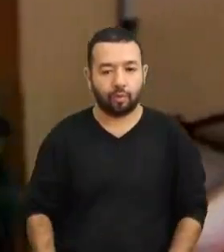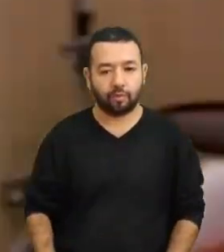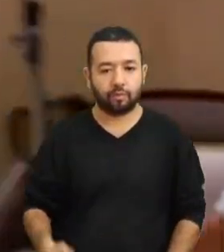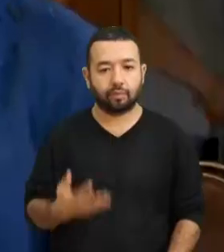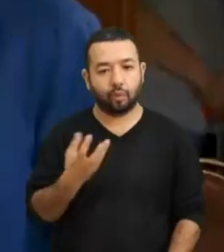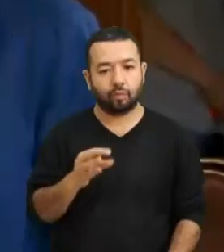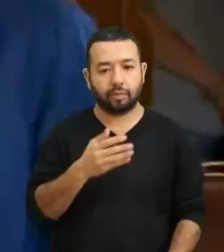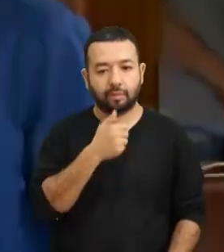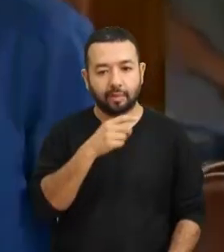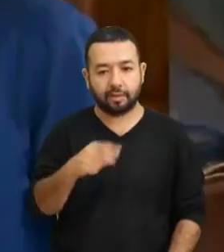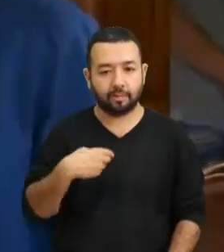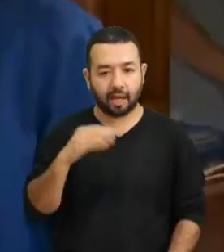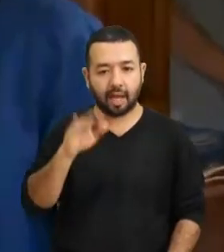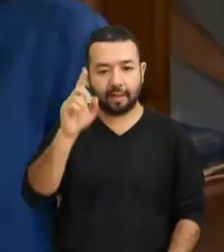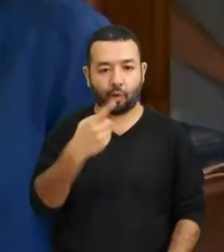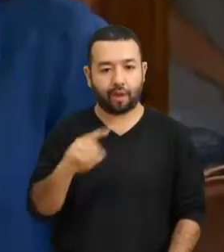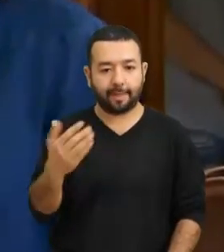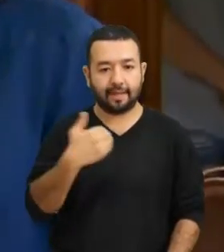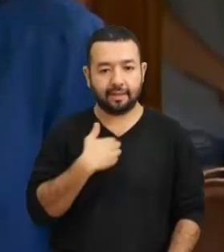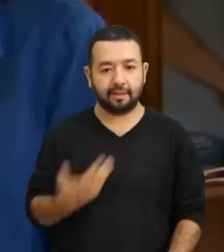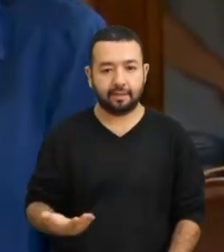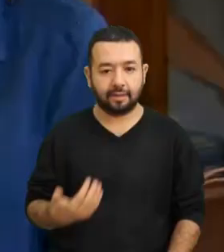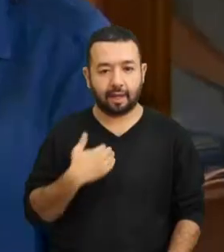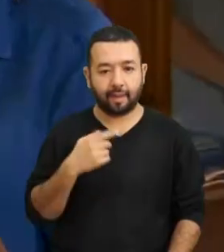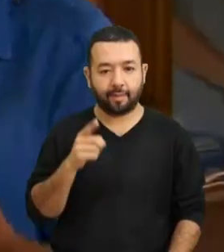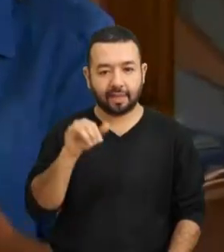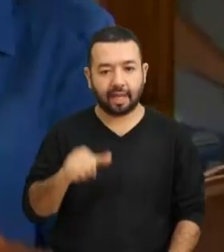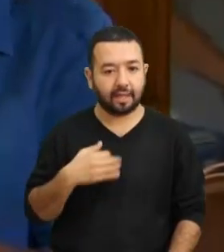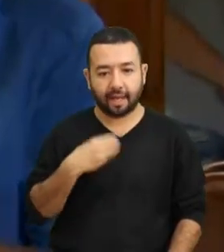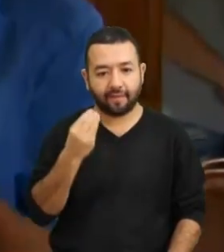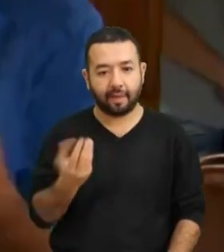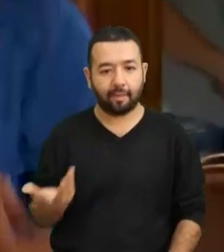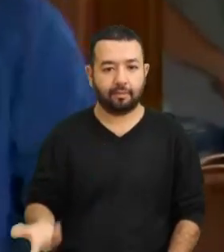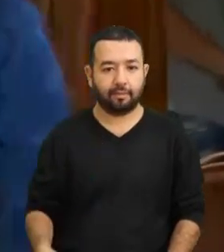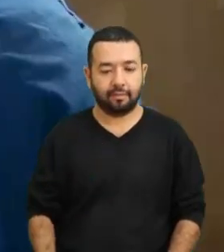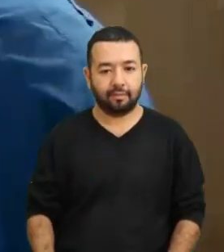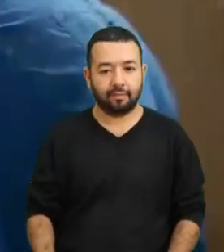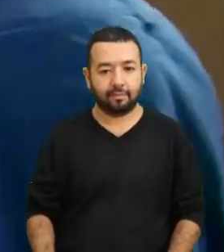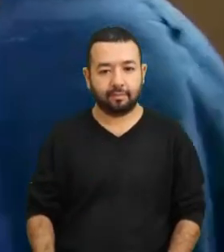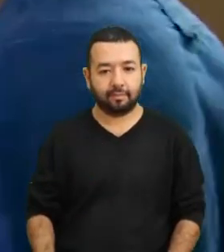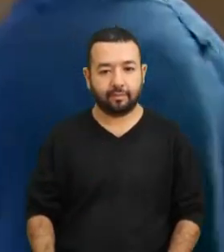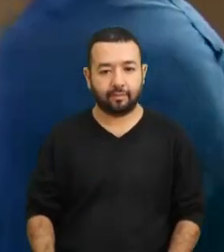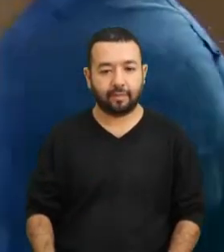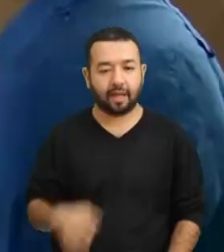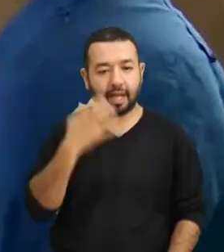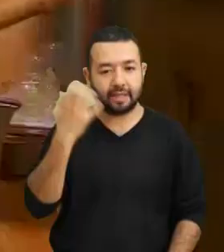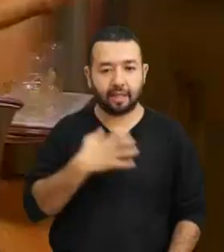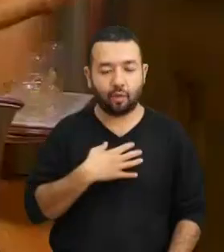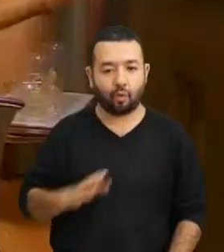niye olmasın? Siz de benim hayatımın yönetmenisiniz. Ya ben sizin hakkınızı nasıl öderim ya? Aslan